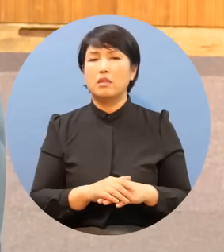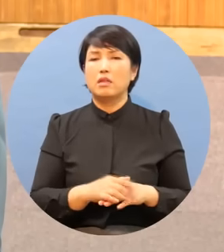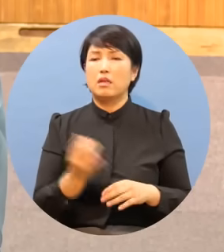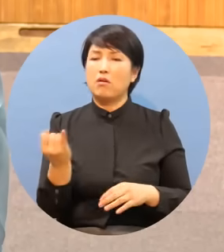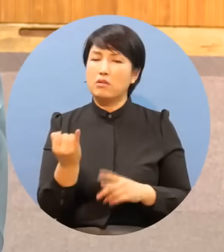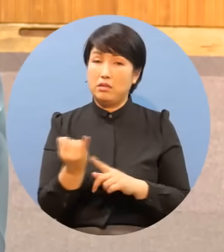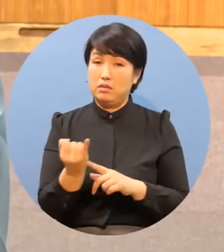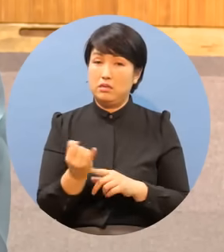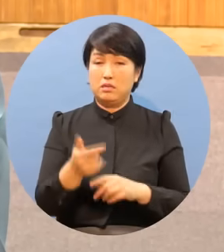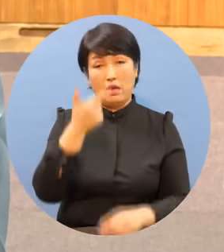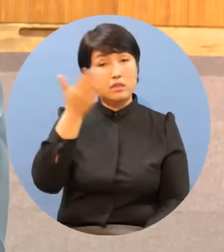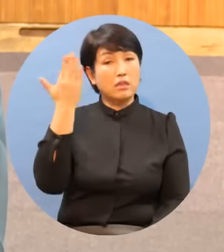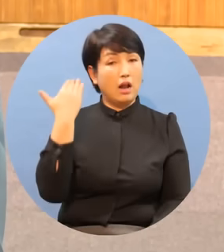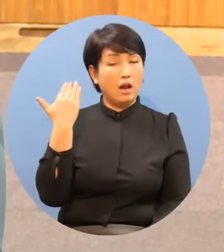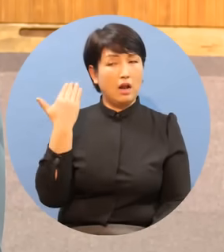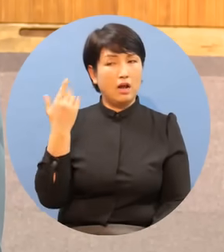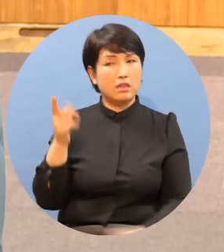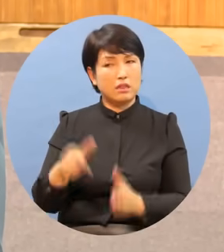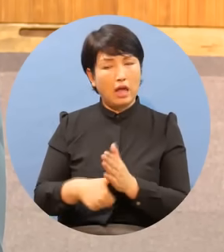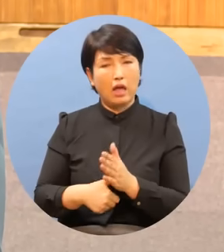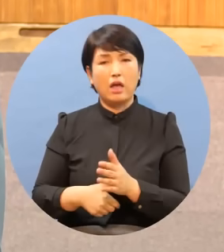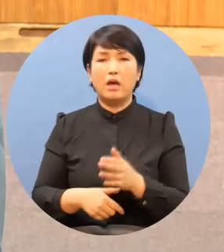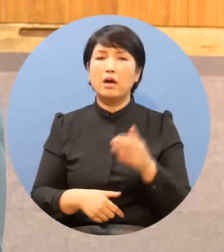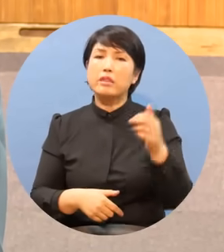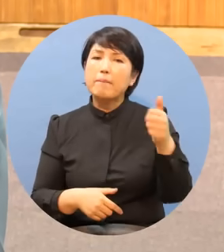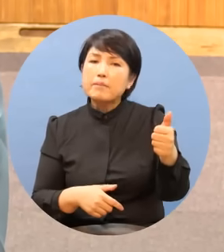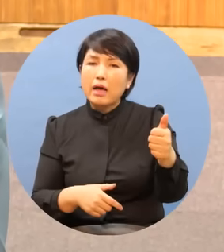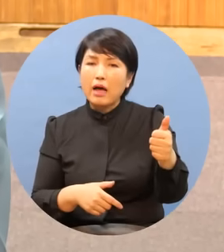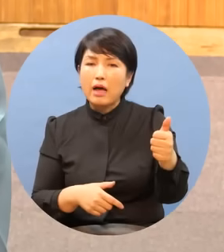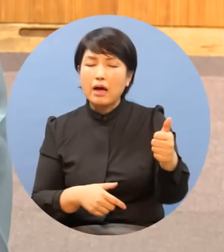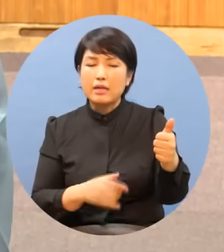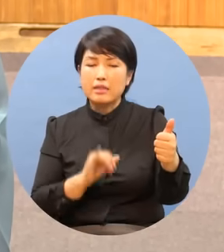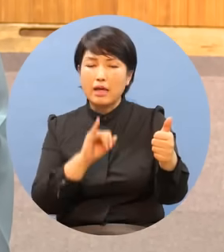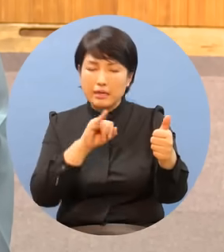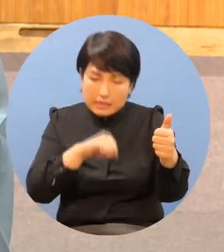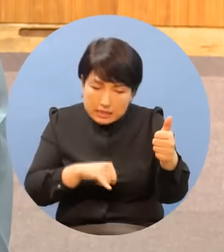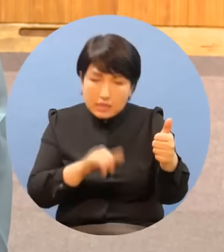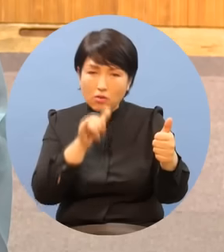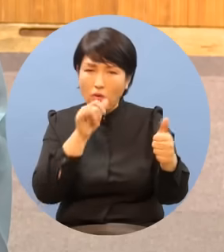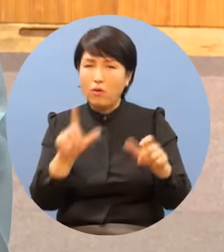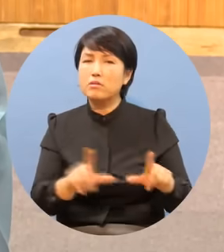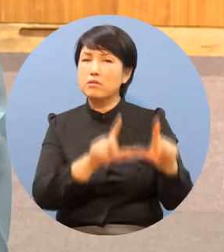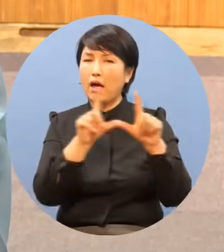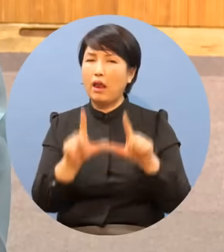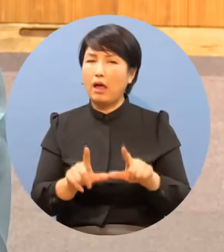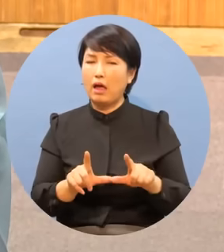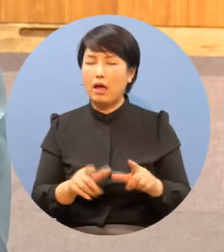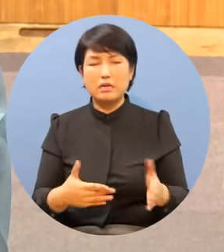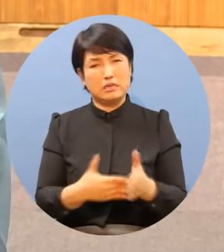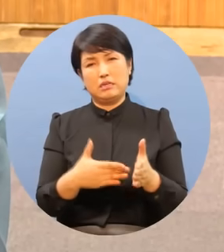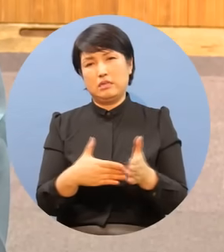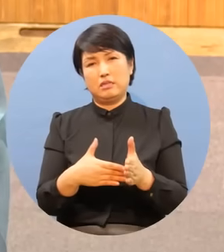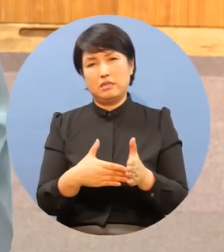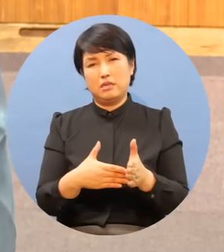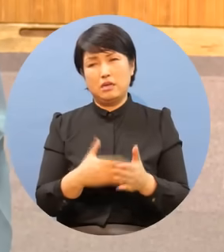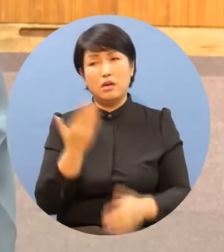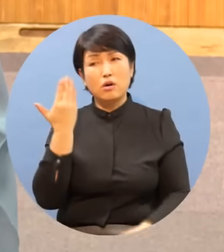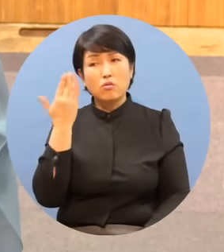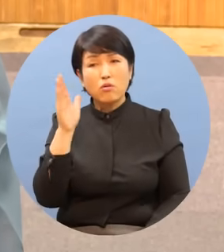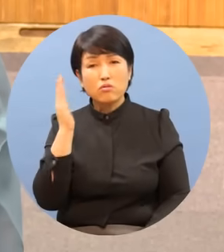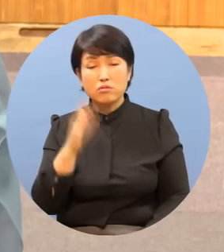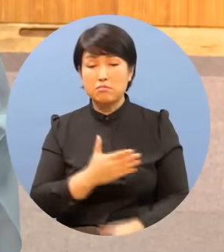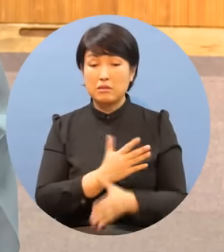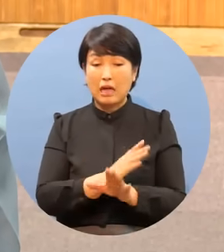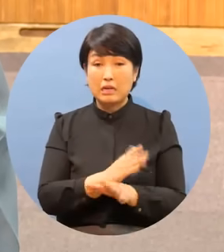여성들이 옛날처럼 그냥 남자한테 숙이고 그냥 이렇게 사는 시대가 지났어요. 요즘